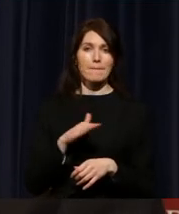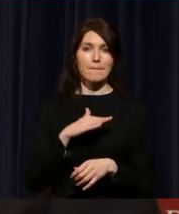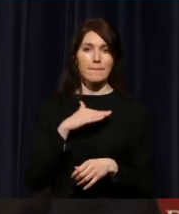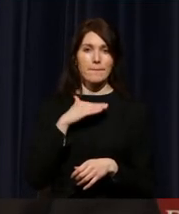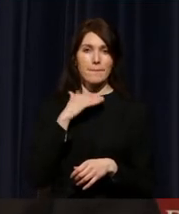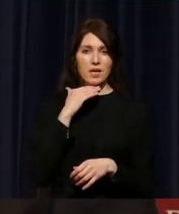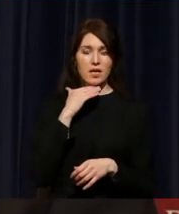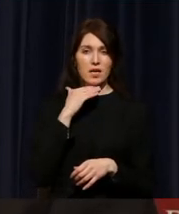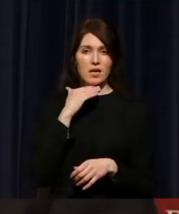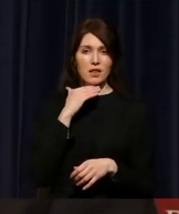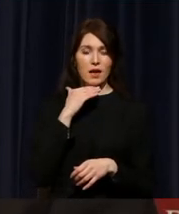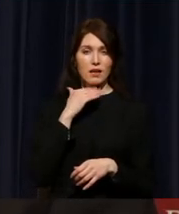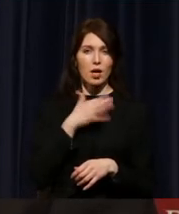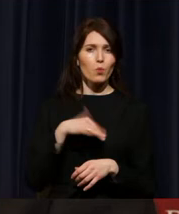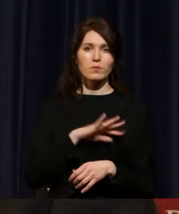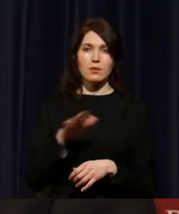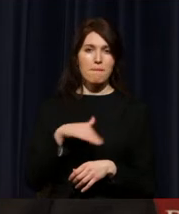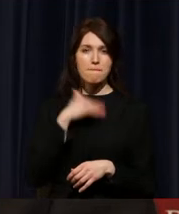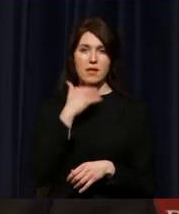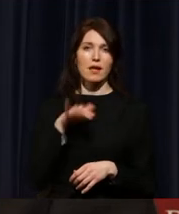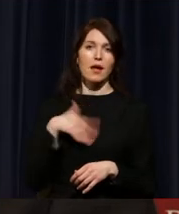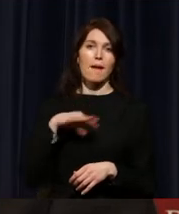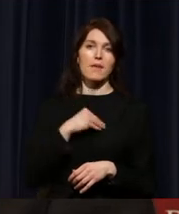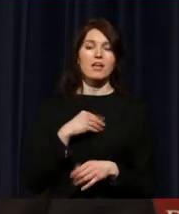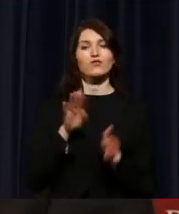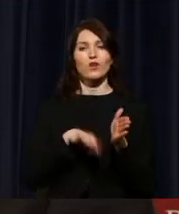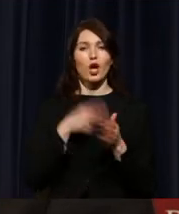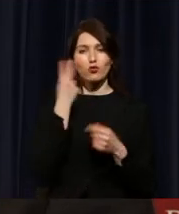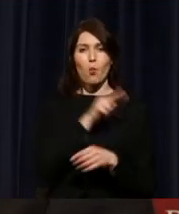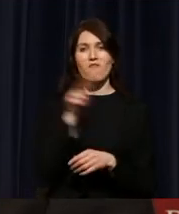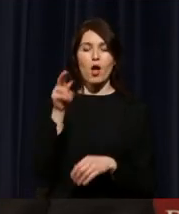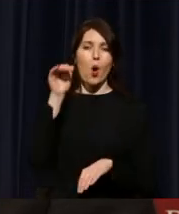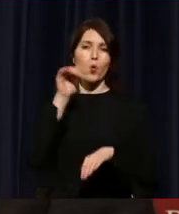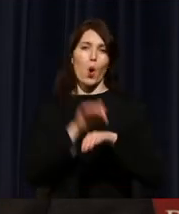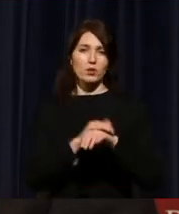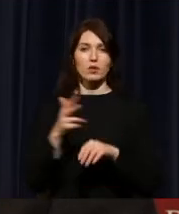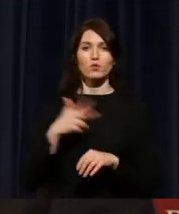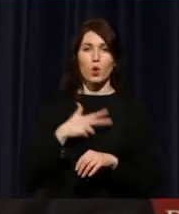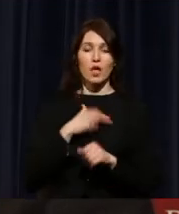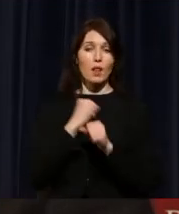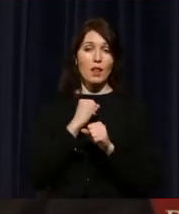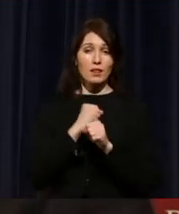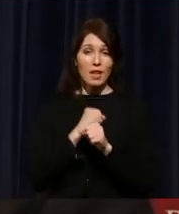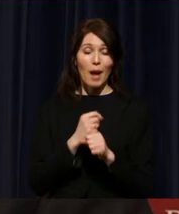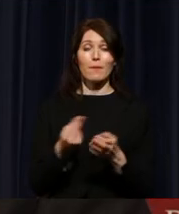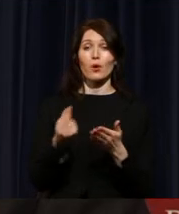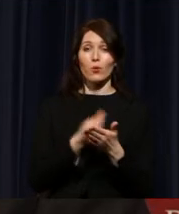nu, nepietiek, ja mēs vienkārši novērojam un konstatējam. Sociālā darba būtība